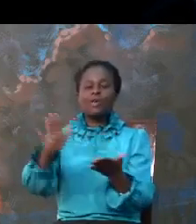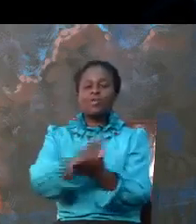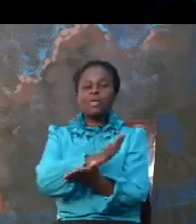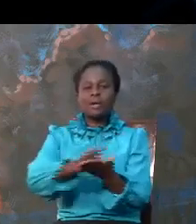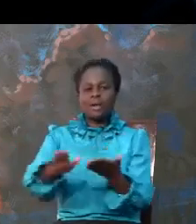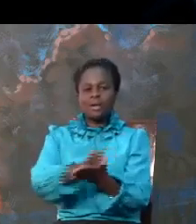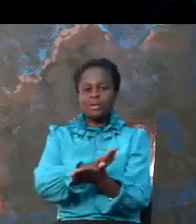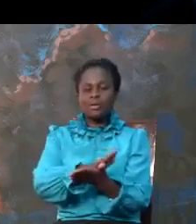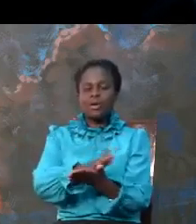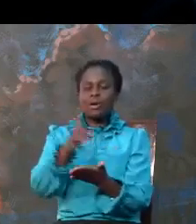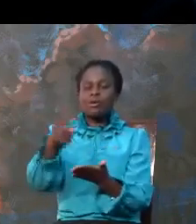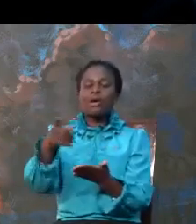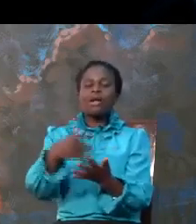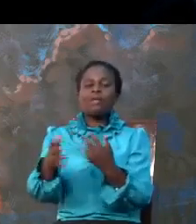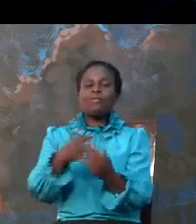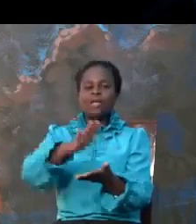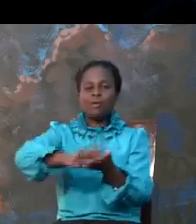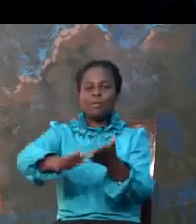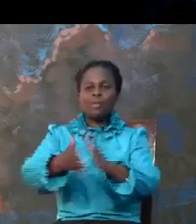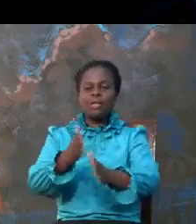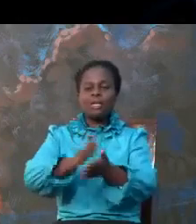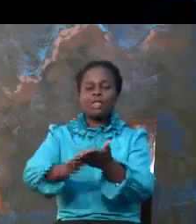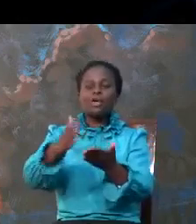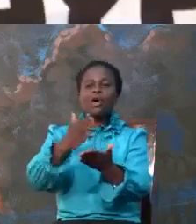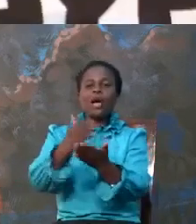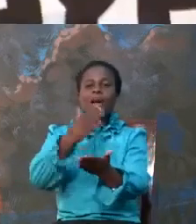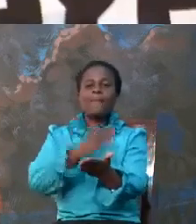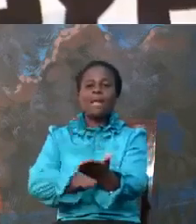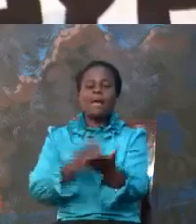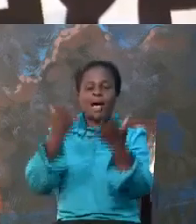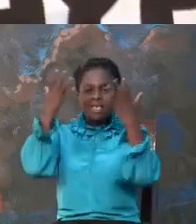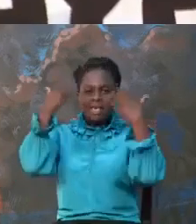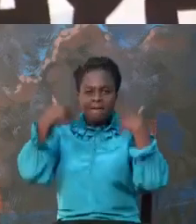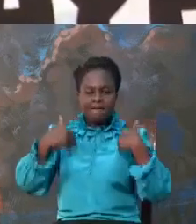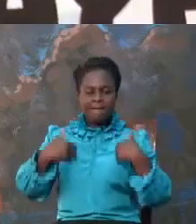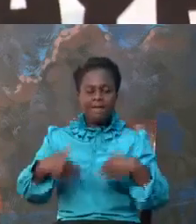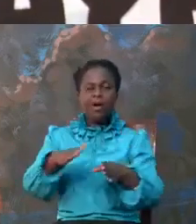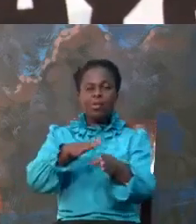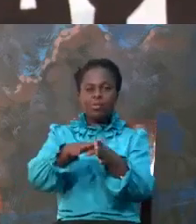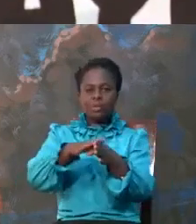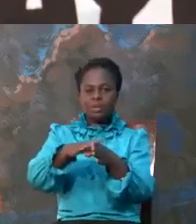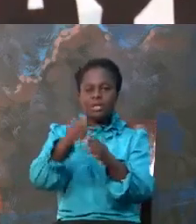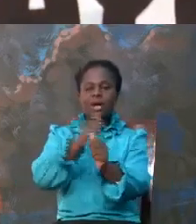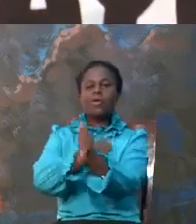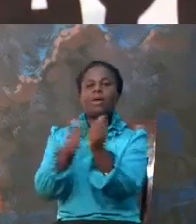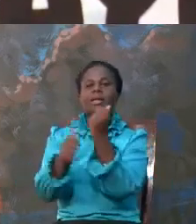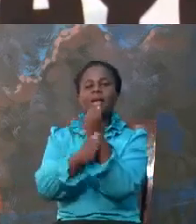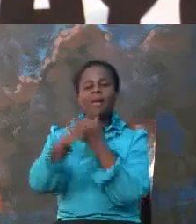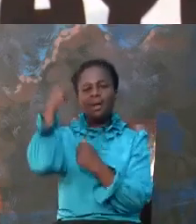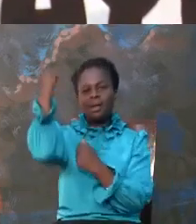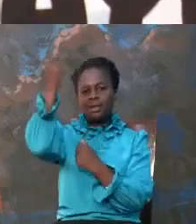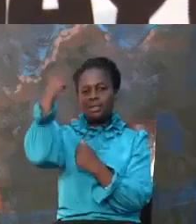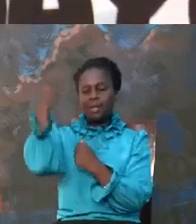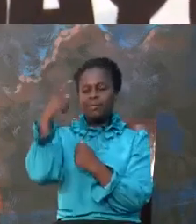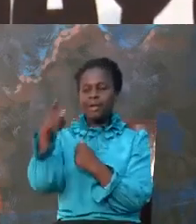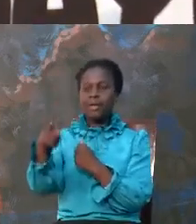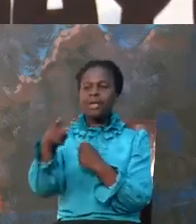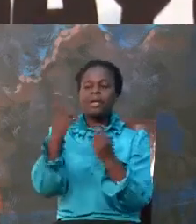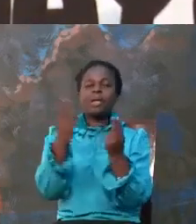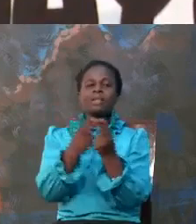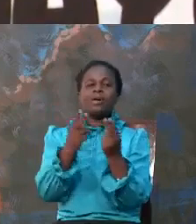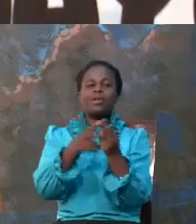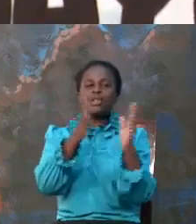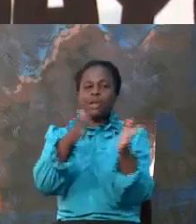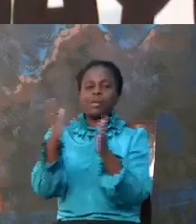aliyekuwa anafanya upatanisho, kabla hajavaa usika kwa niaba ya taifa, yeye kama mwanadamu